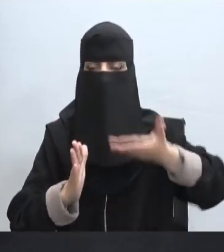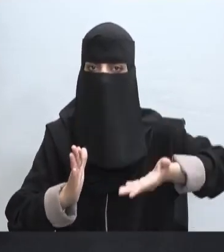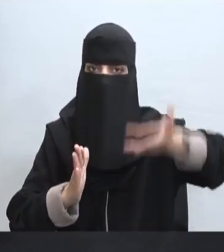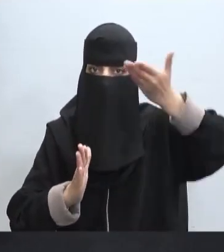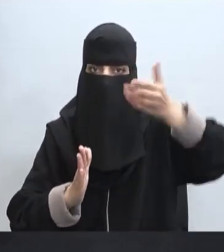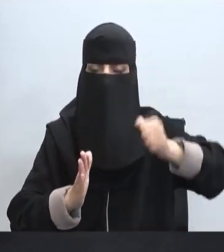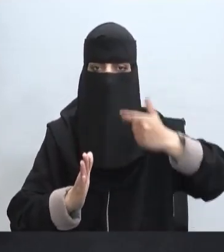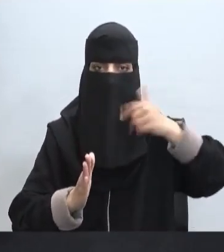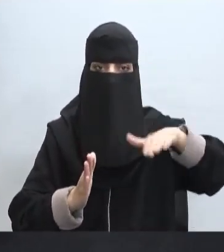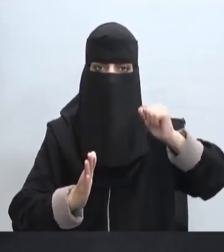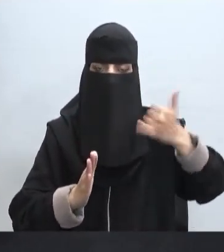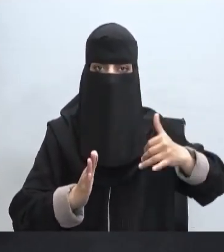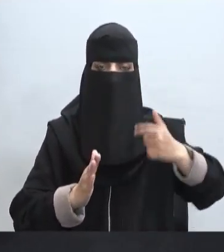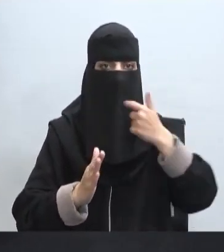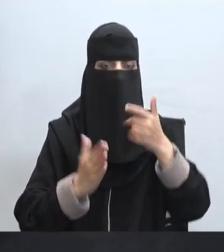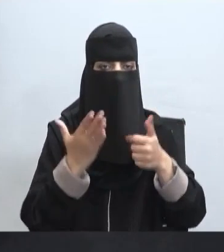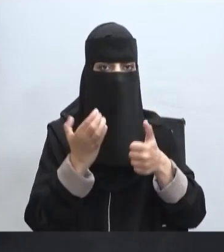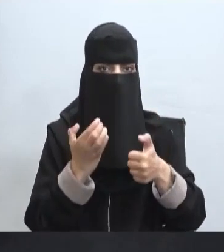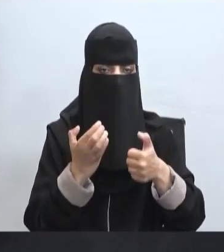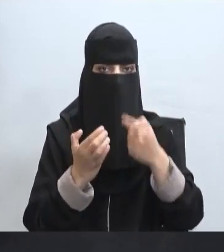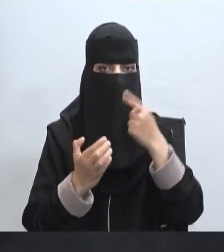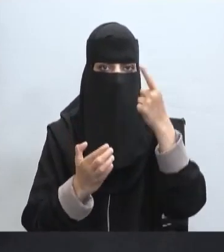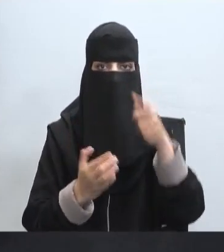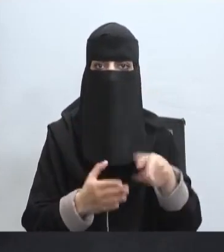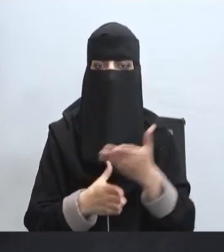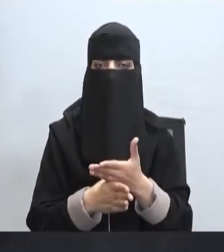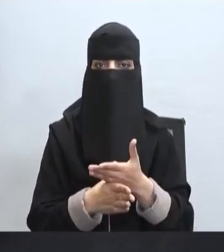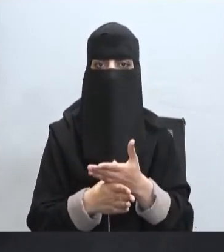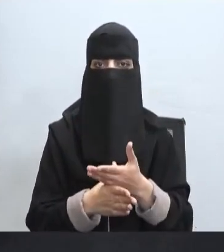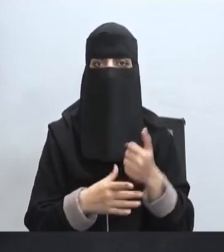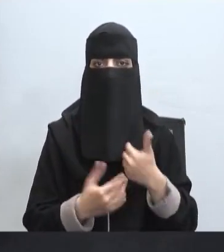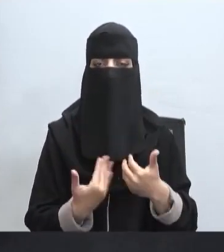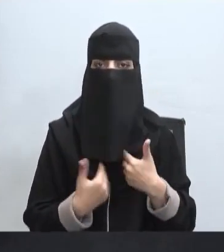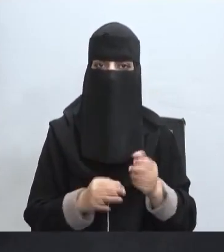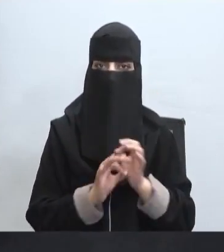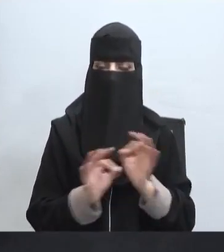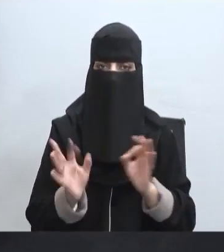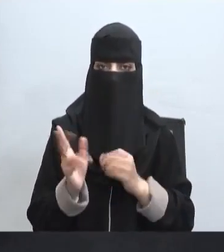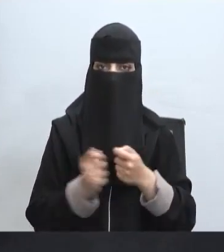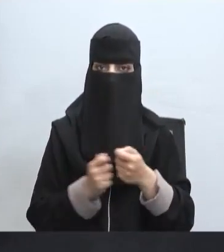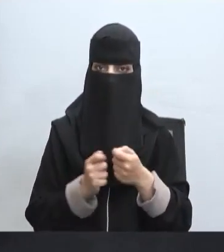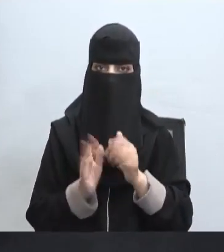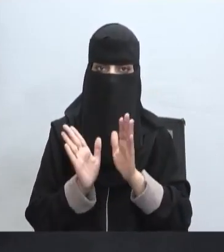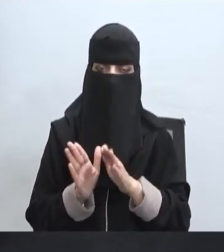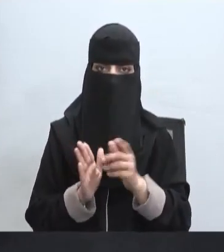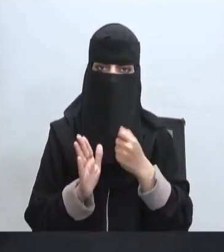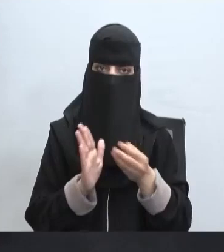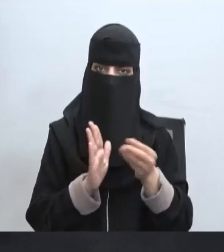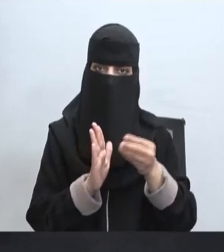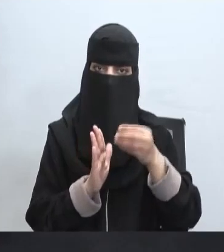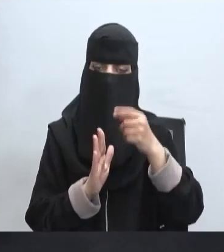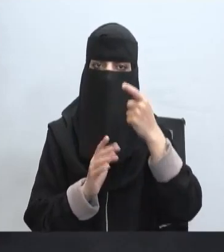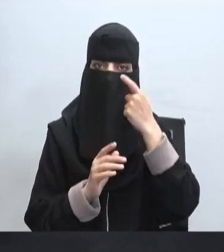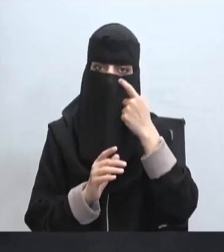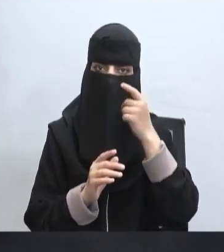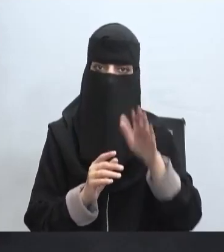التقاعد بعمر 60 سنه ا ان تكون لديك الاستثمارات التي تحقق لك الحياه